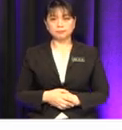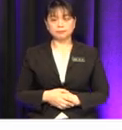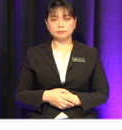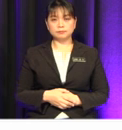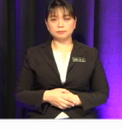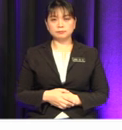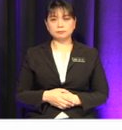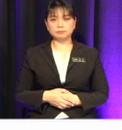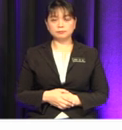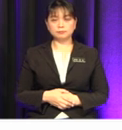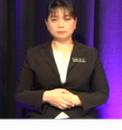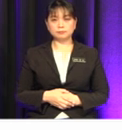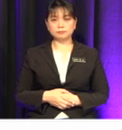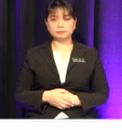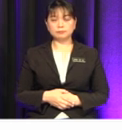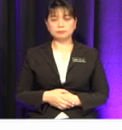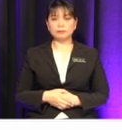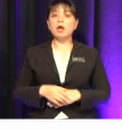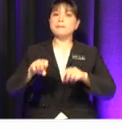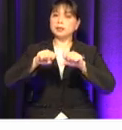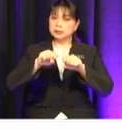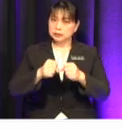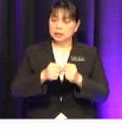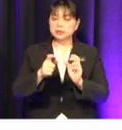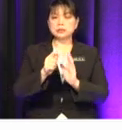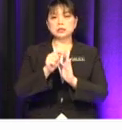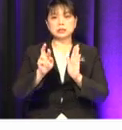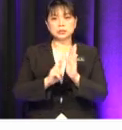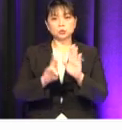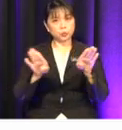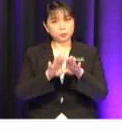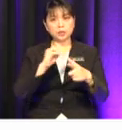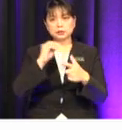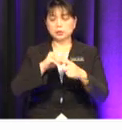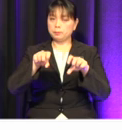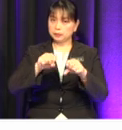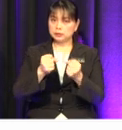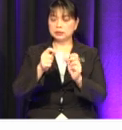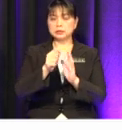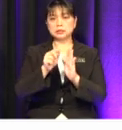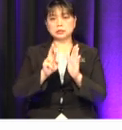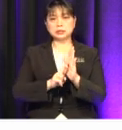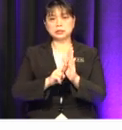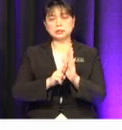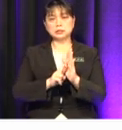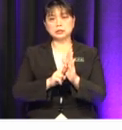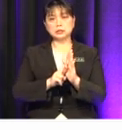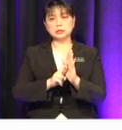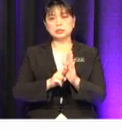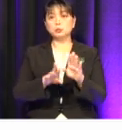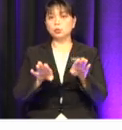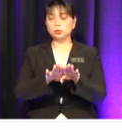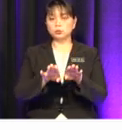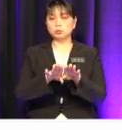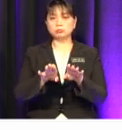ataupun patah terbuka boleh diterima Oke seterusnya kita tengok pulabi berikan satu langkah